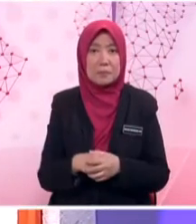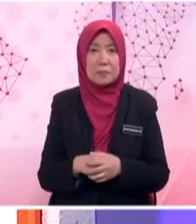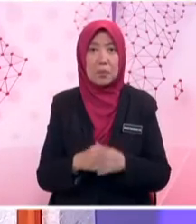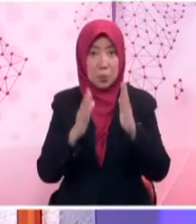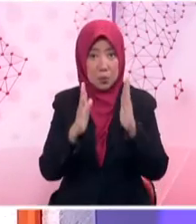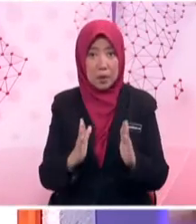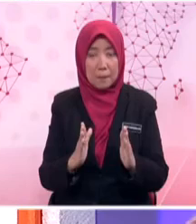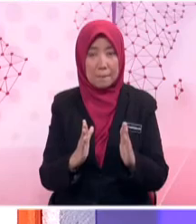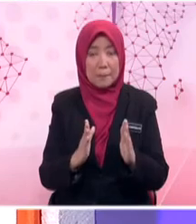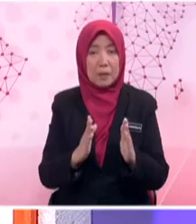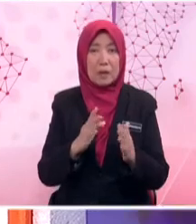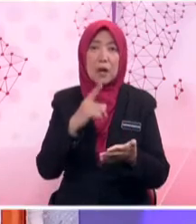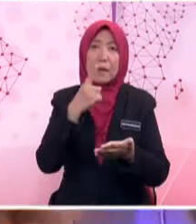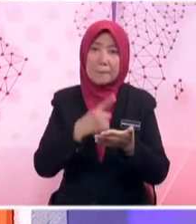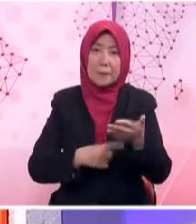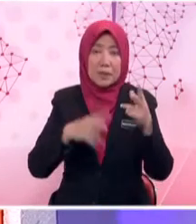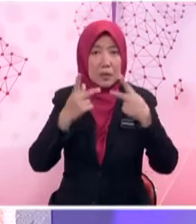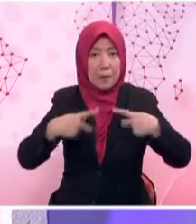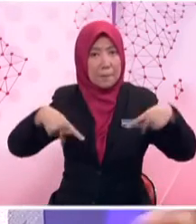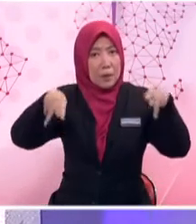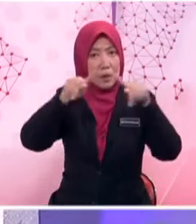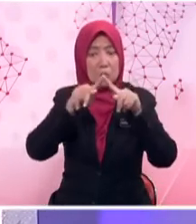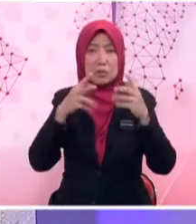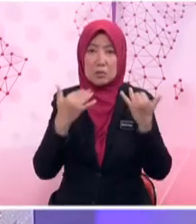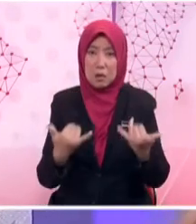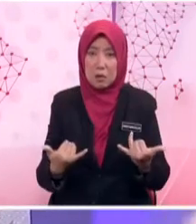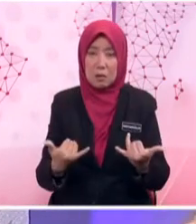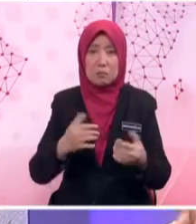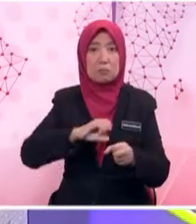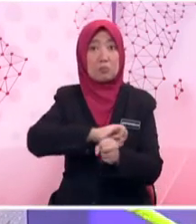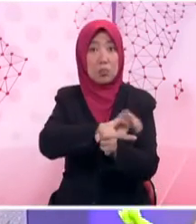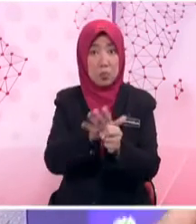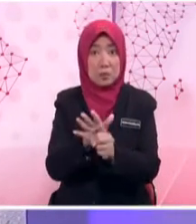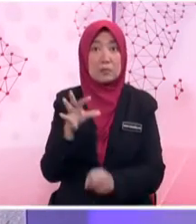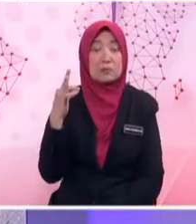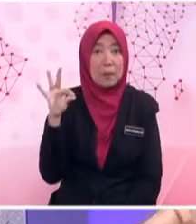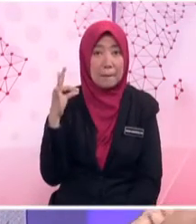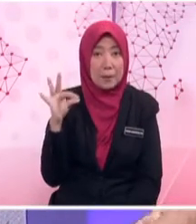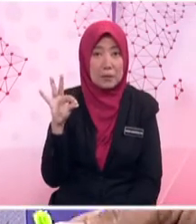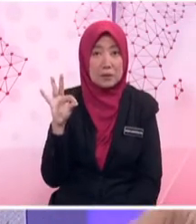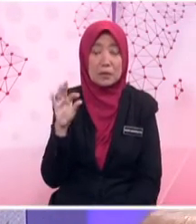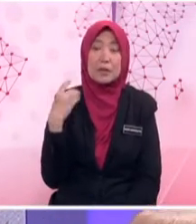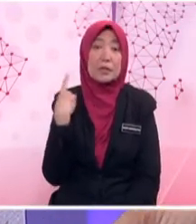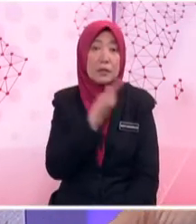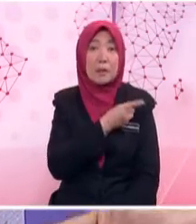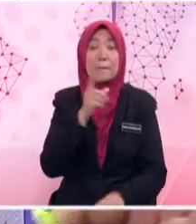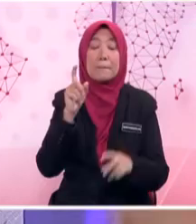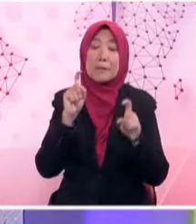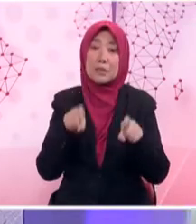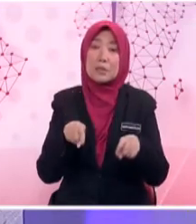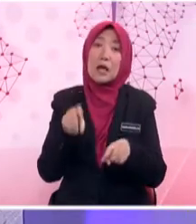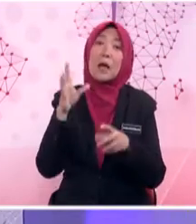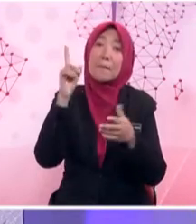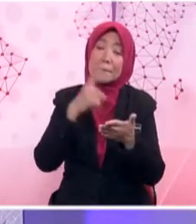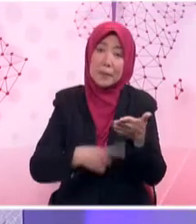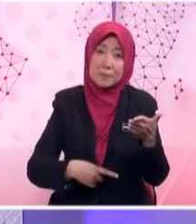Yeah. Apa yang kita perlu sekarang ni dalam keadaan pandemik COVID-19 ni? Kita perlu, apa ya? Kita perlu mematuhi